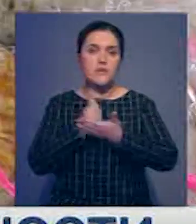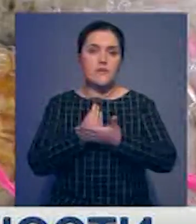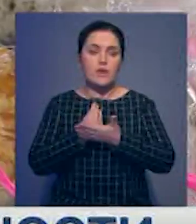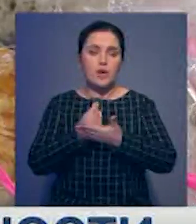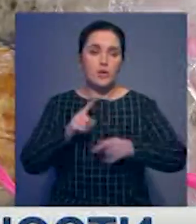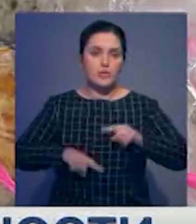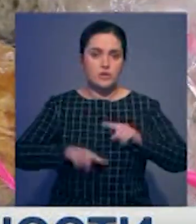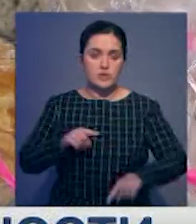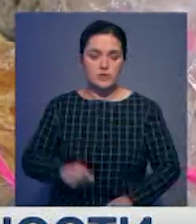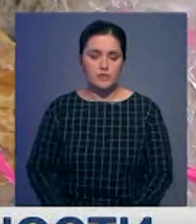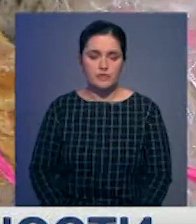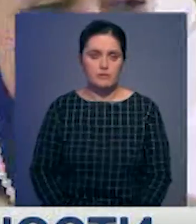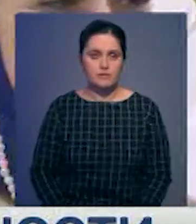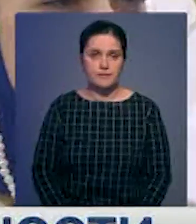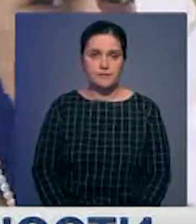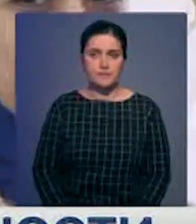помощь своему краю.